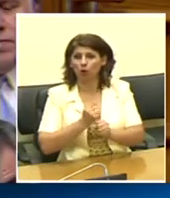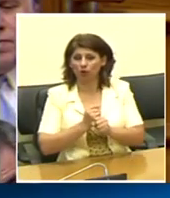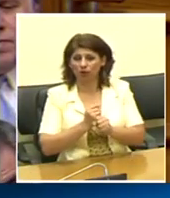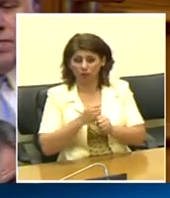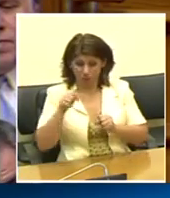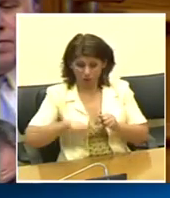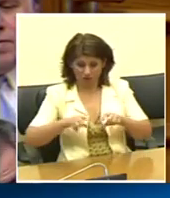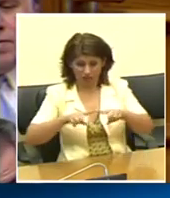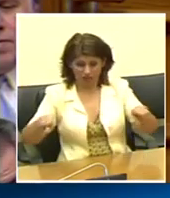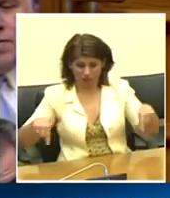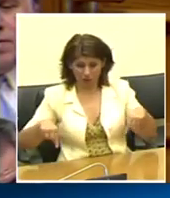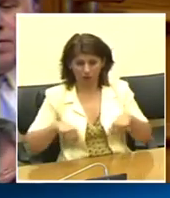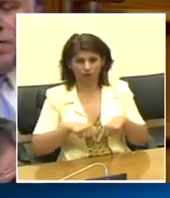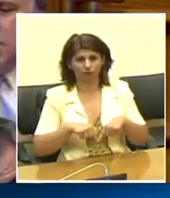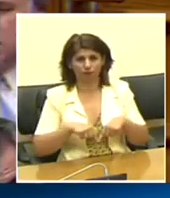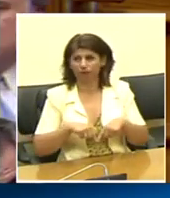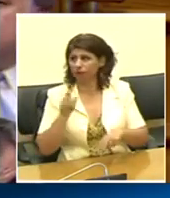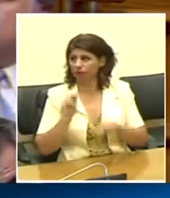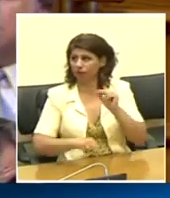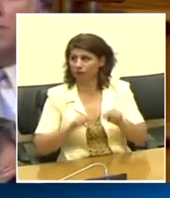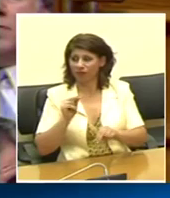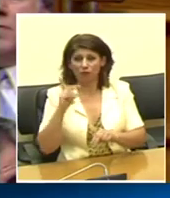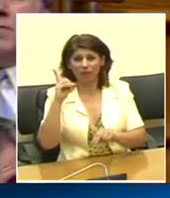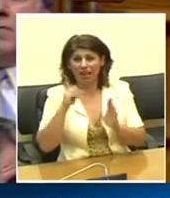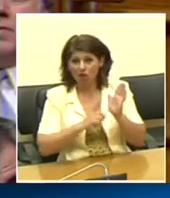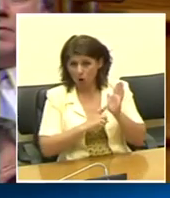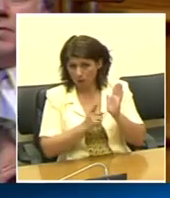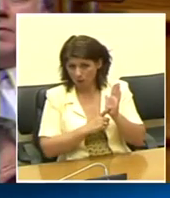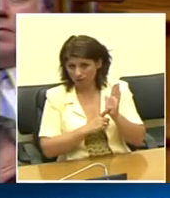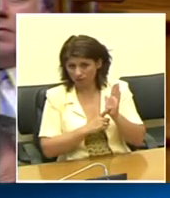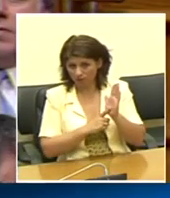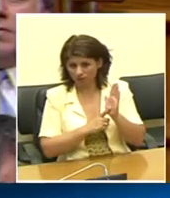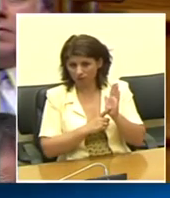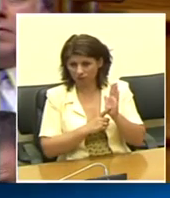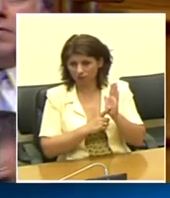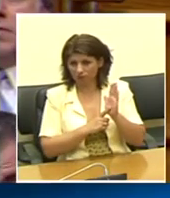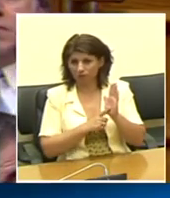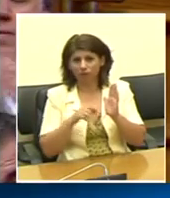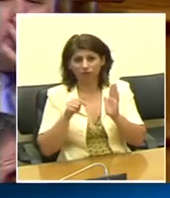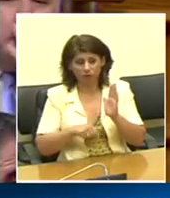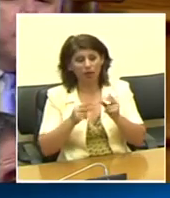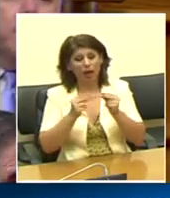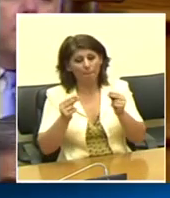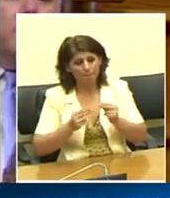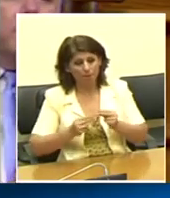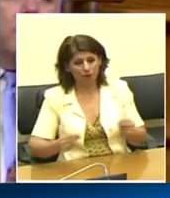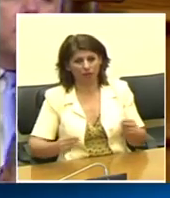αυτήν εδώ την αίθουσα ψηφίζουμε έναν νόμο ο οποίος